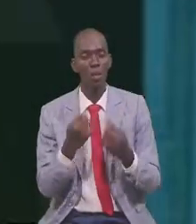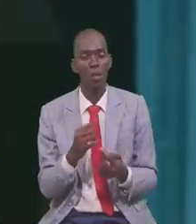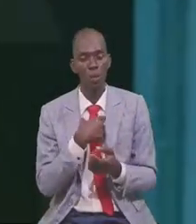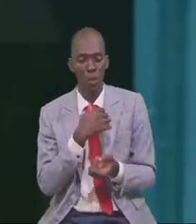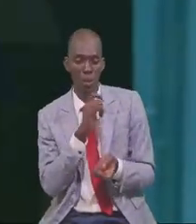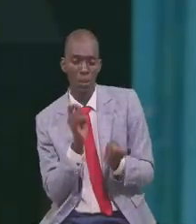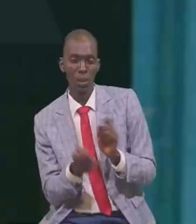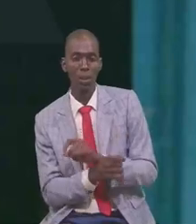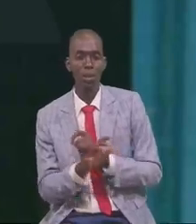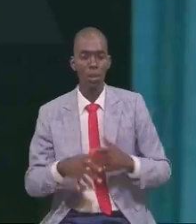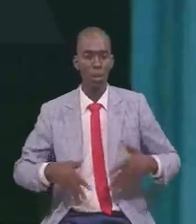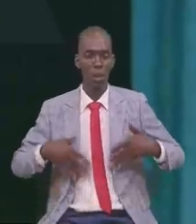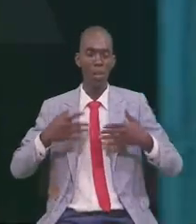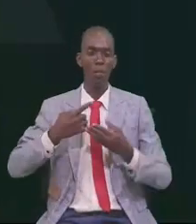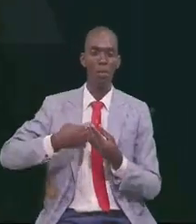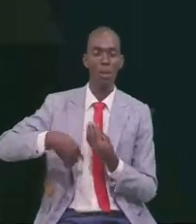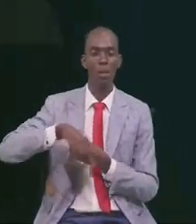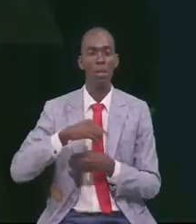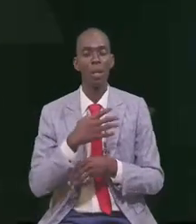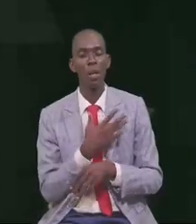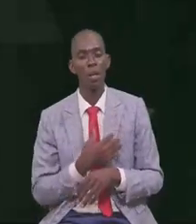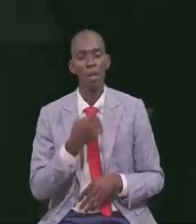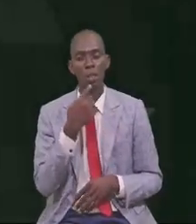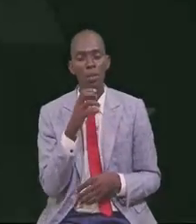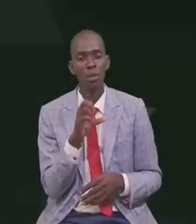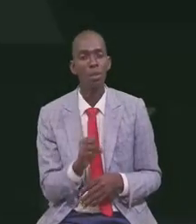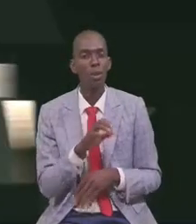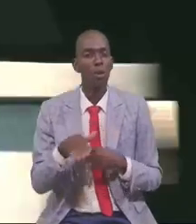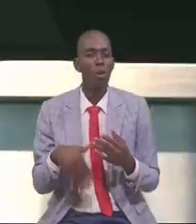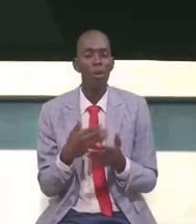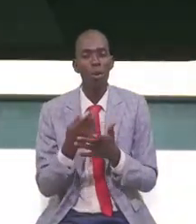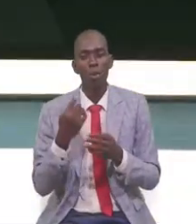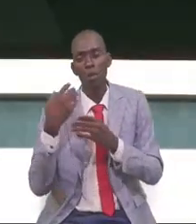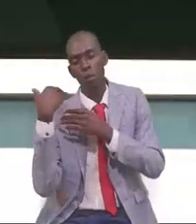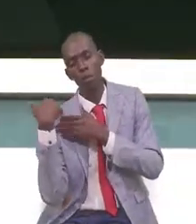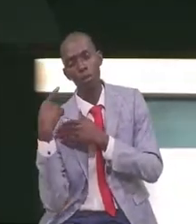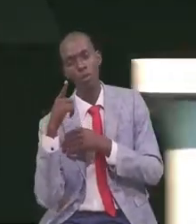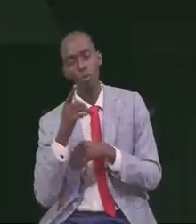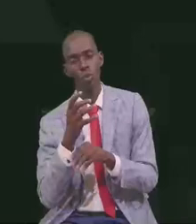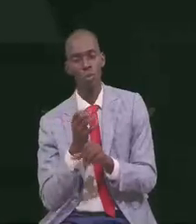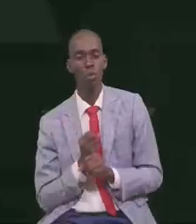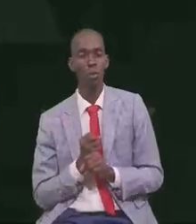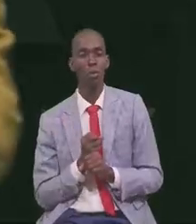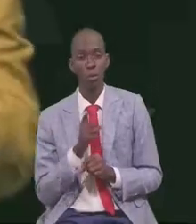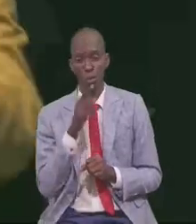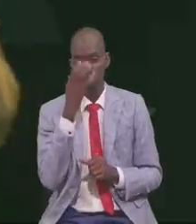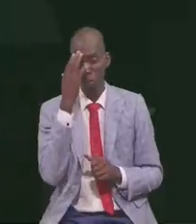votre vie. Et il dit, tous les fardeaux que vous portez, vous savez quoi?